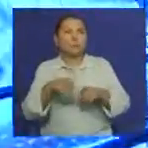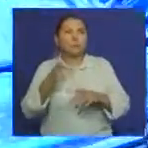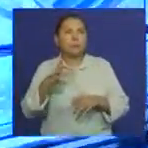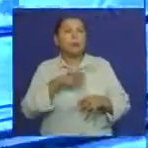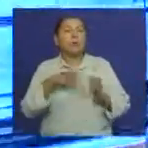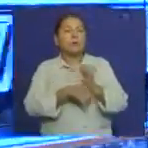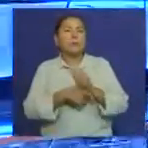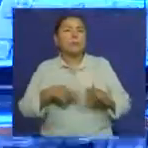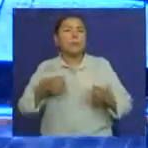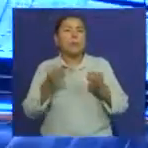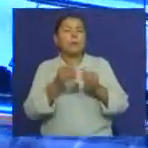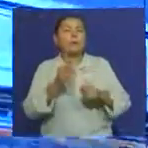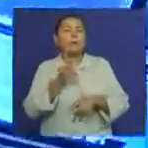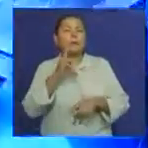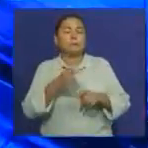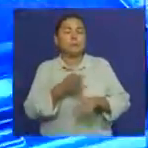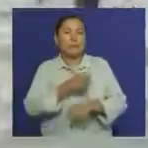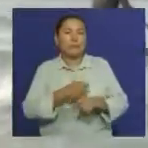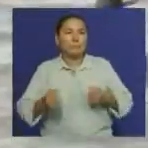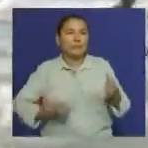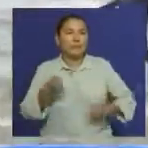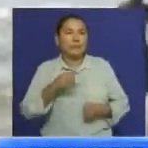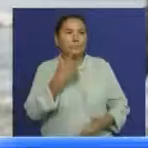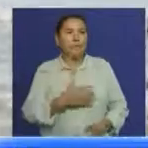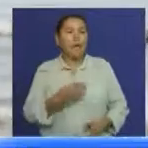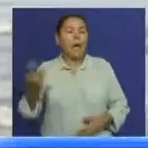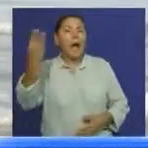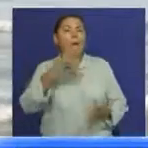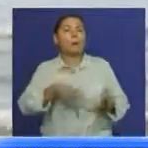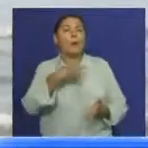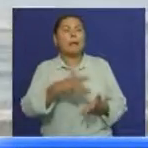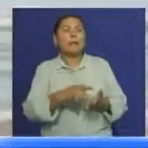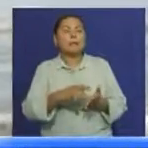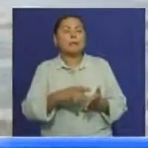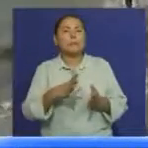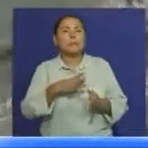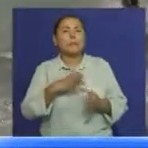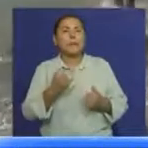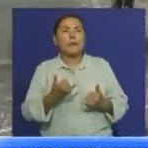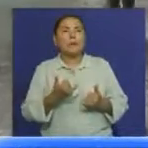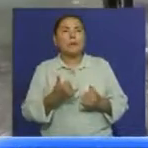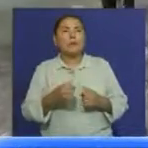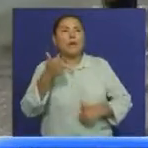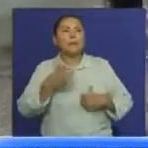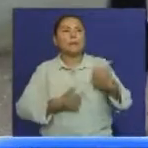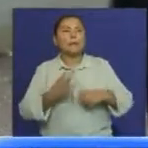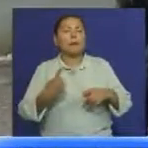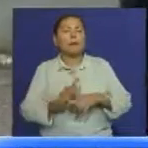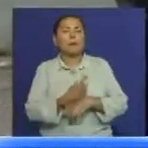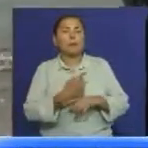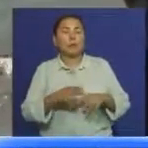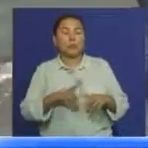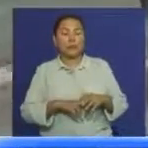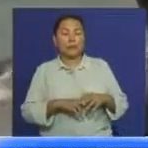жүгірді. Тақырыпты Айгерім Ашықбаева тарқатады. Ақтау қаласын 55 жылды қарсаңды ұйымдастырылып отырған жарыста алғашқы күні 20